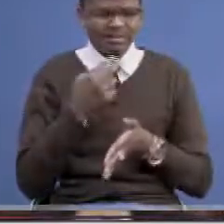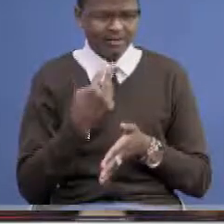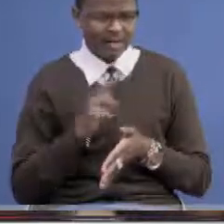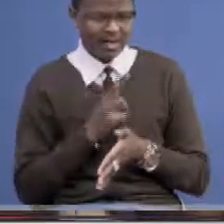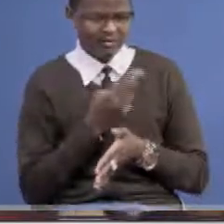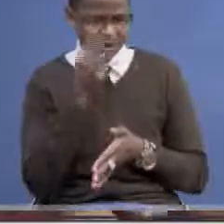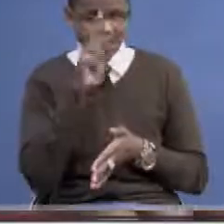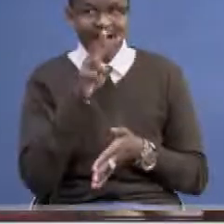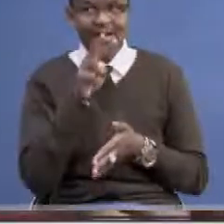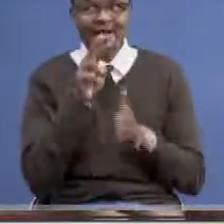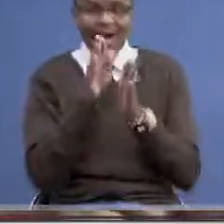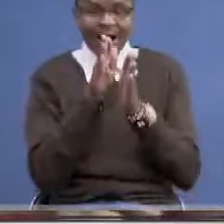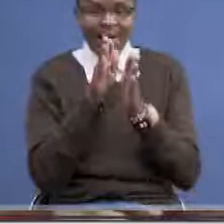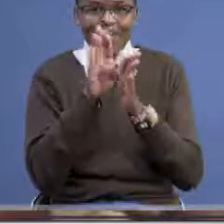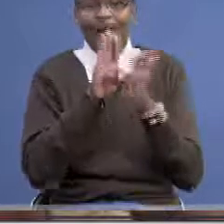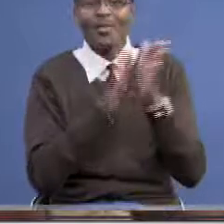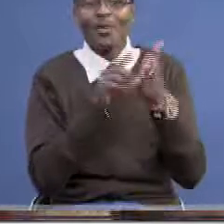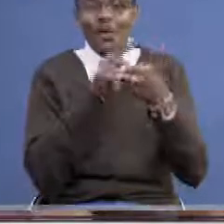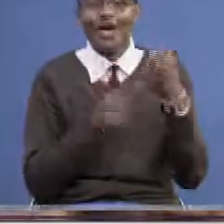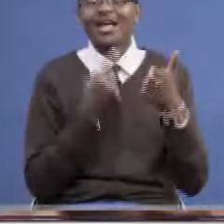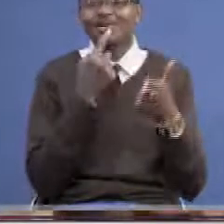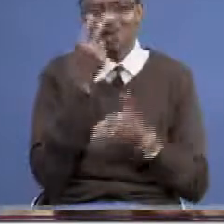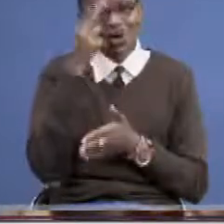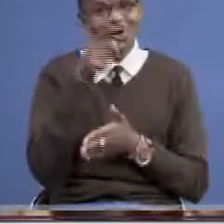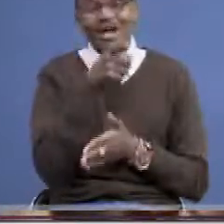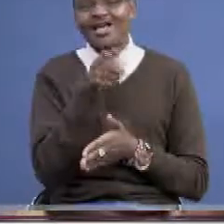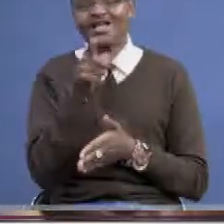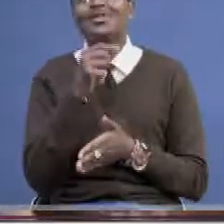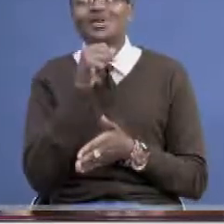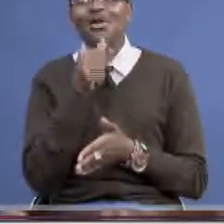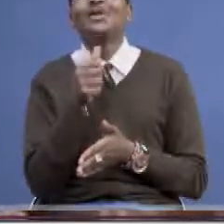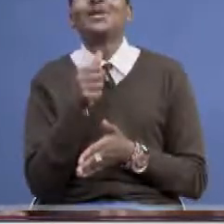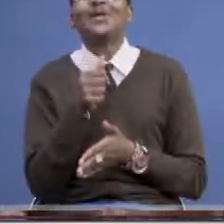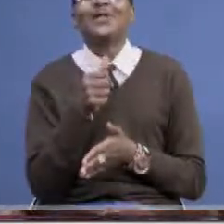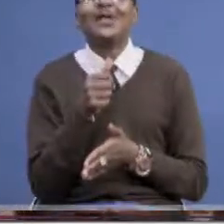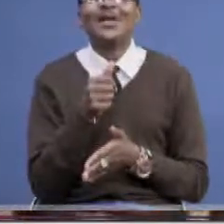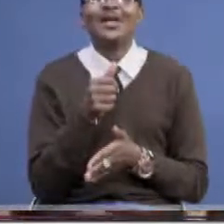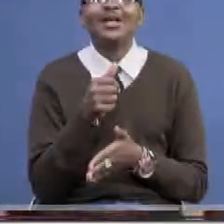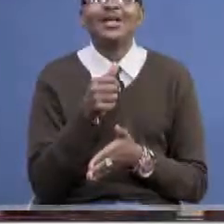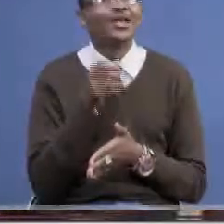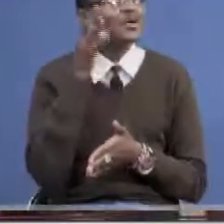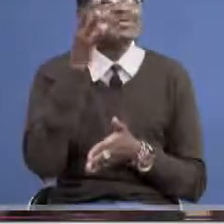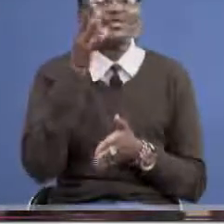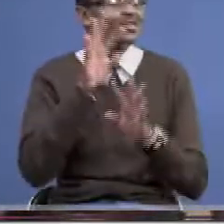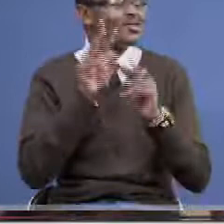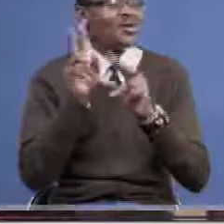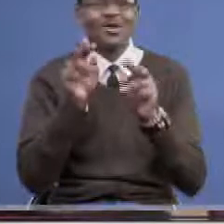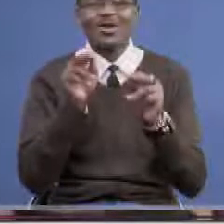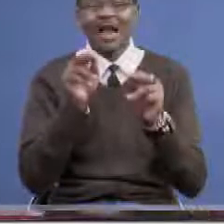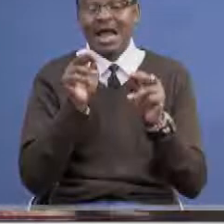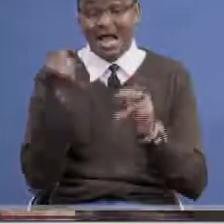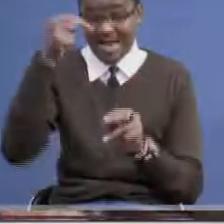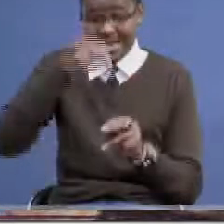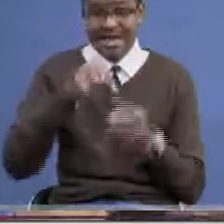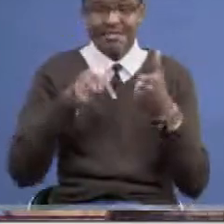tukaangalia Biblia na ile kitu anaongea, tukaona huyu si mtu wa kueneza neno ya injili.